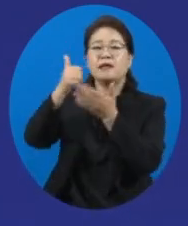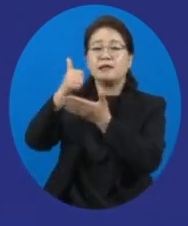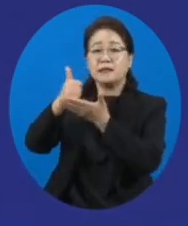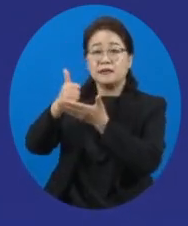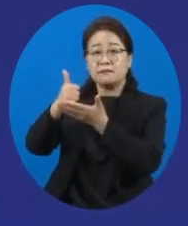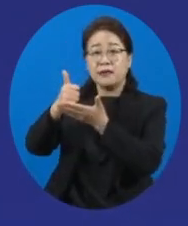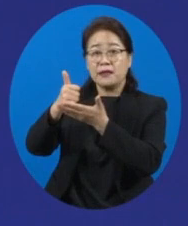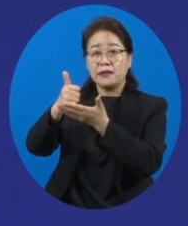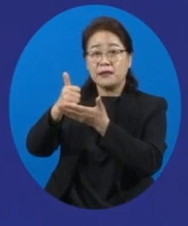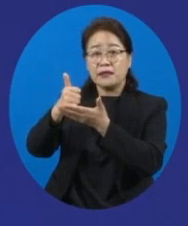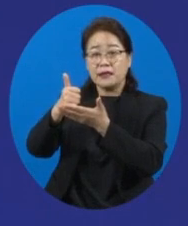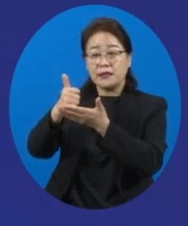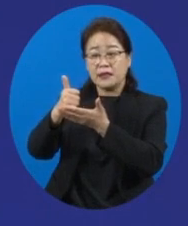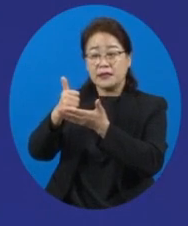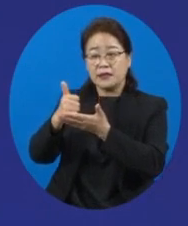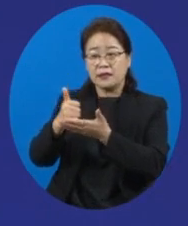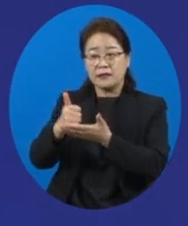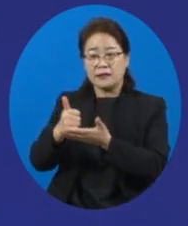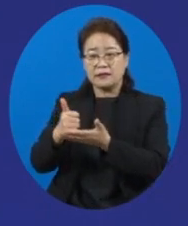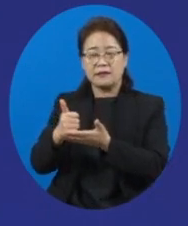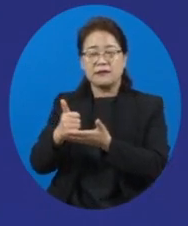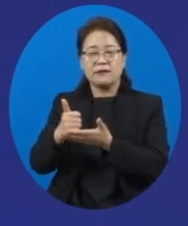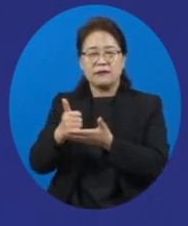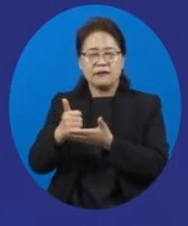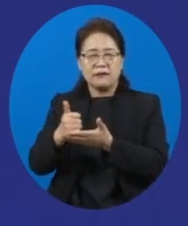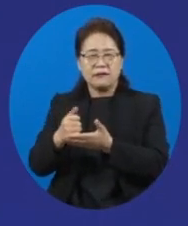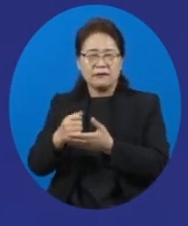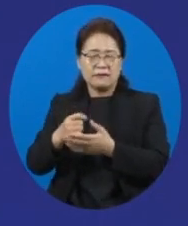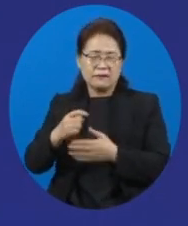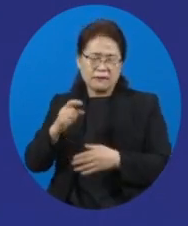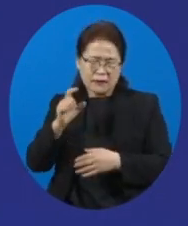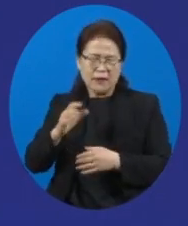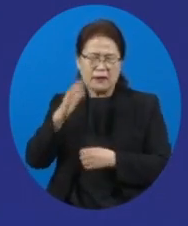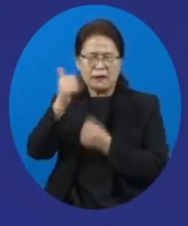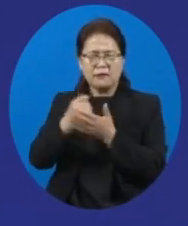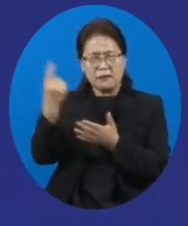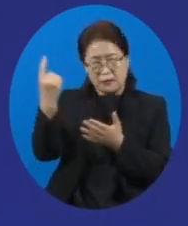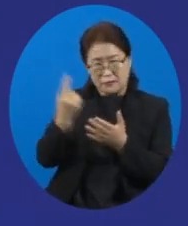강력한 하나님의 임재를 경험할 수가 있었던 거죠.